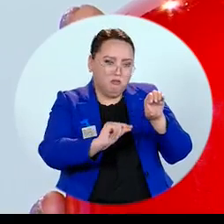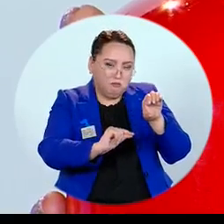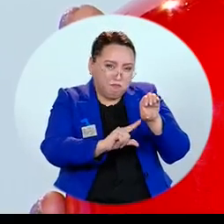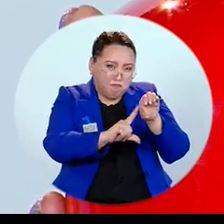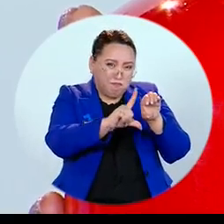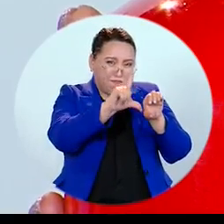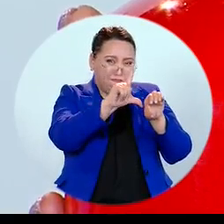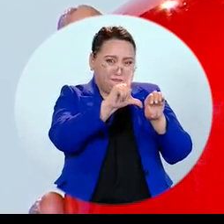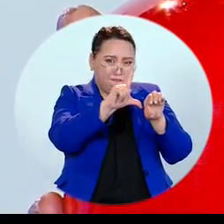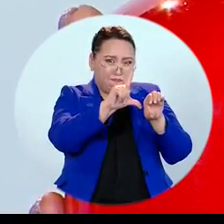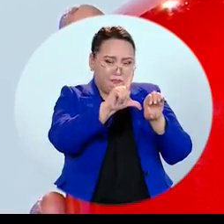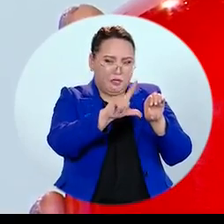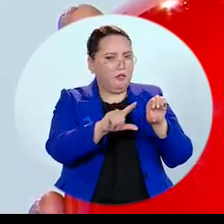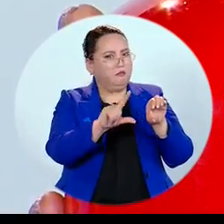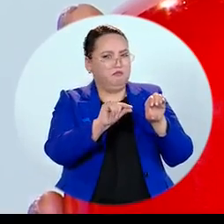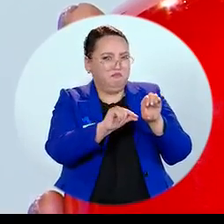གུག